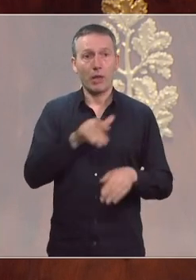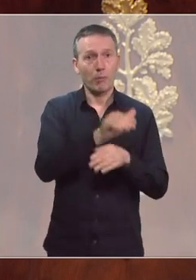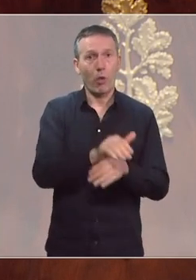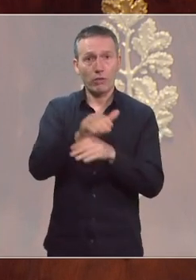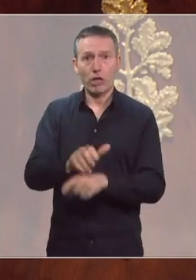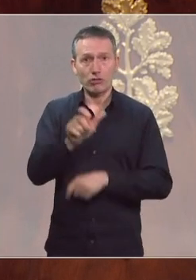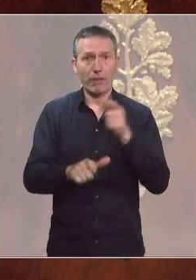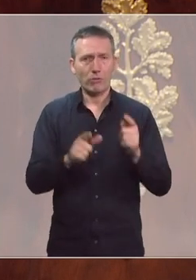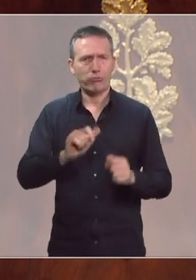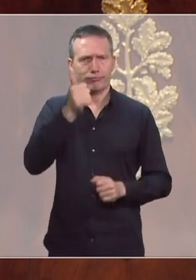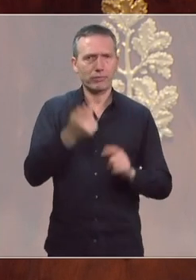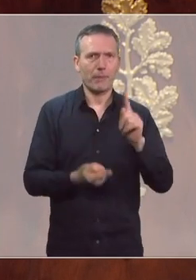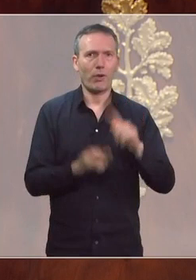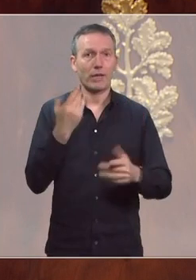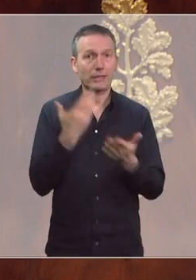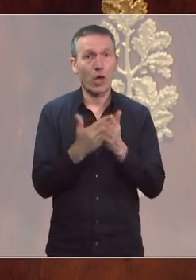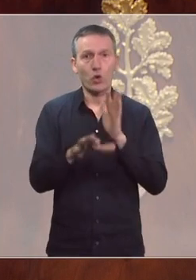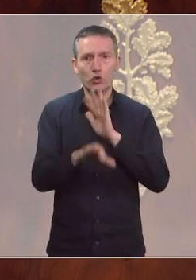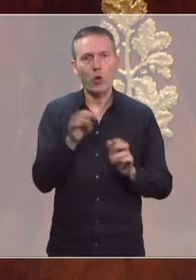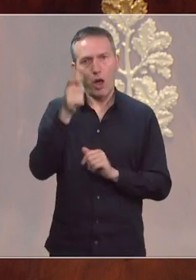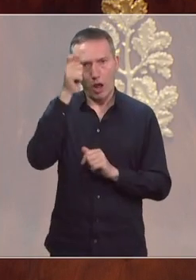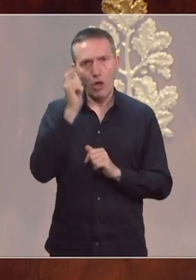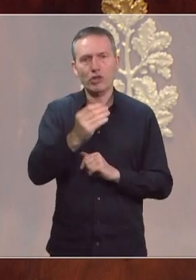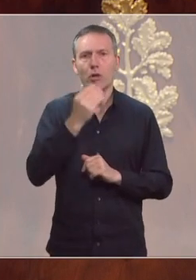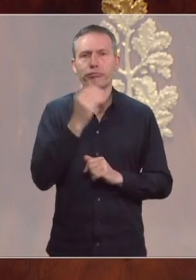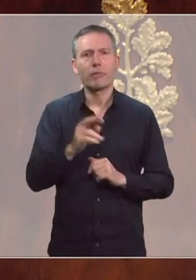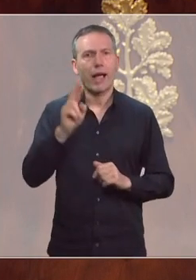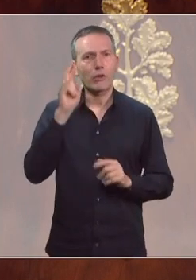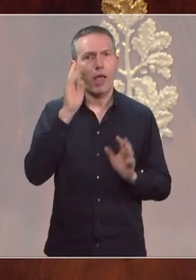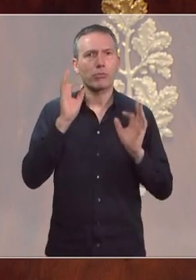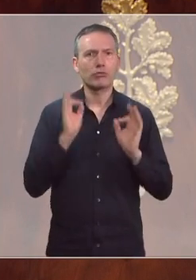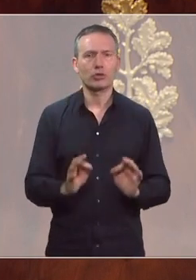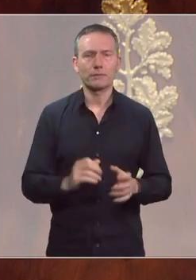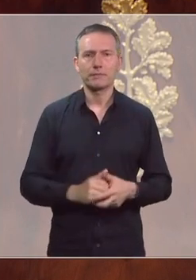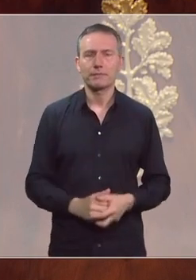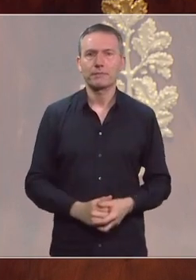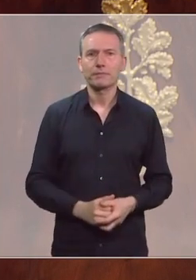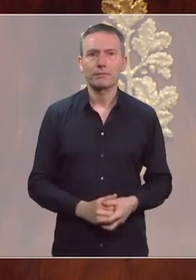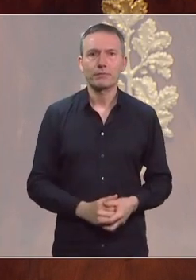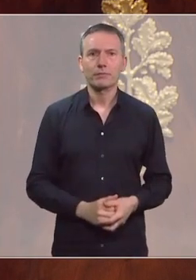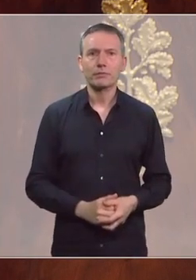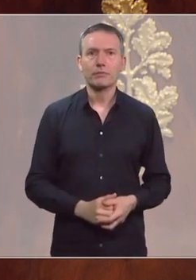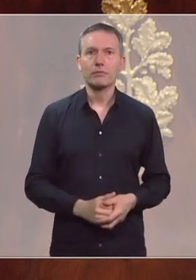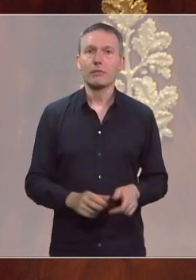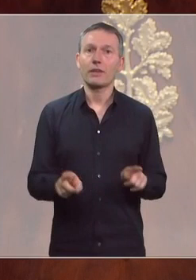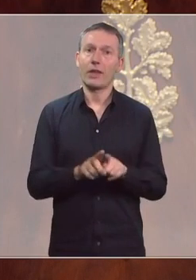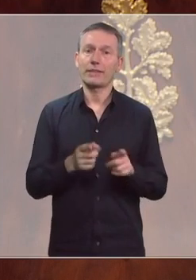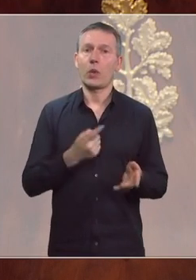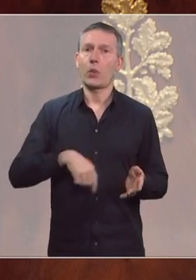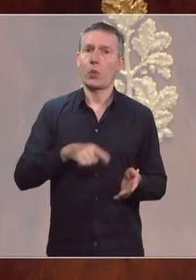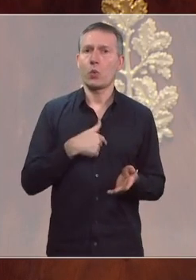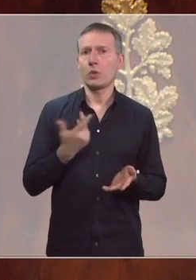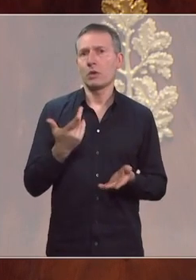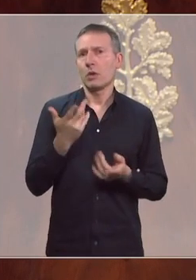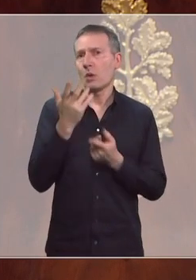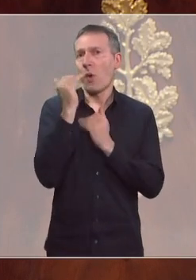concitoyens au-dessus des autres, c'est un choix cohérent et raisonnable. Enfin, nous vous accorderons